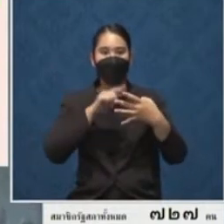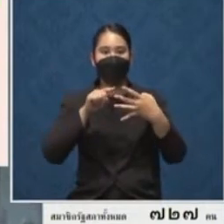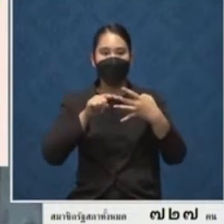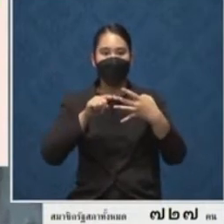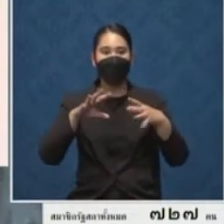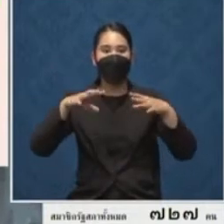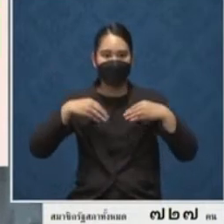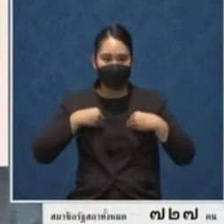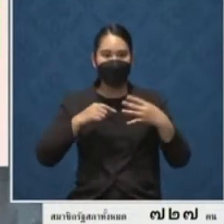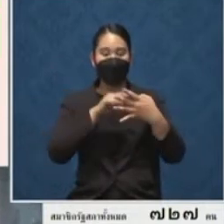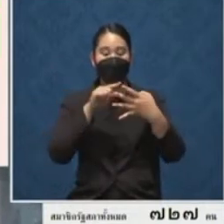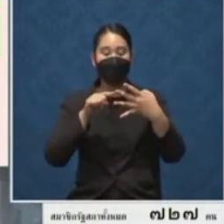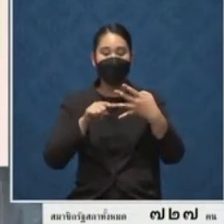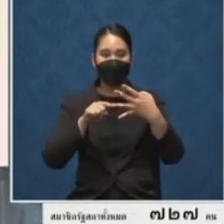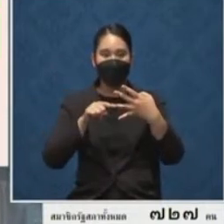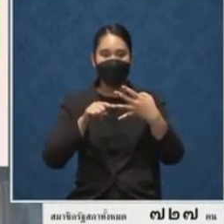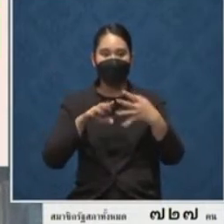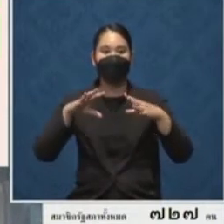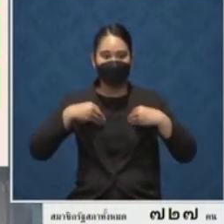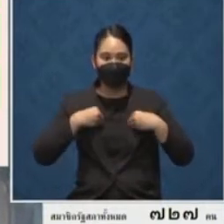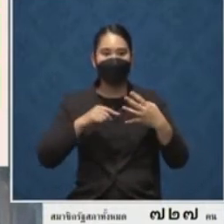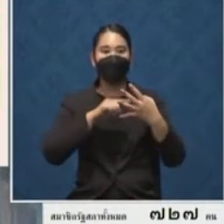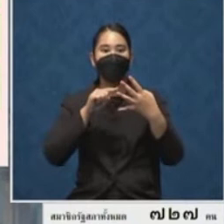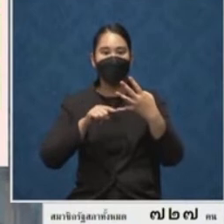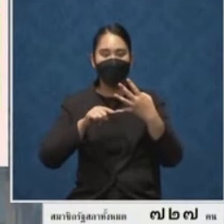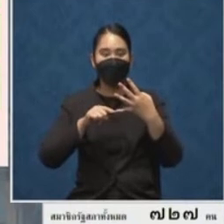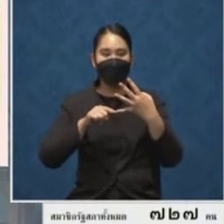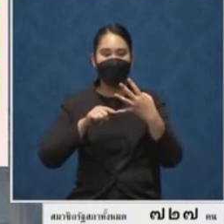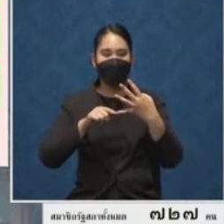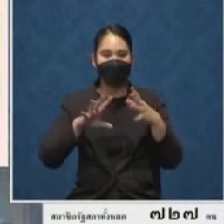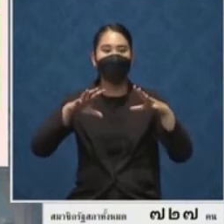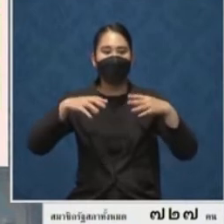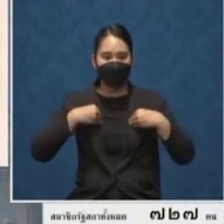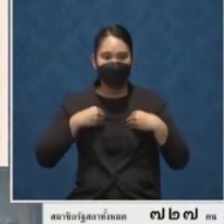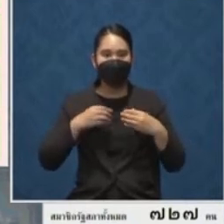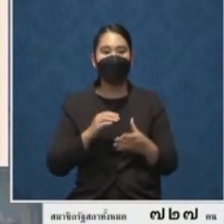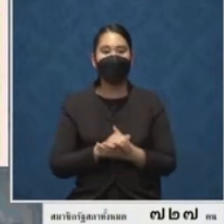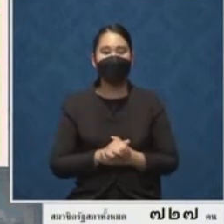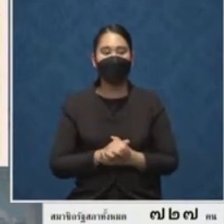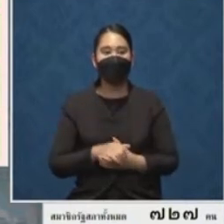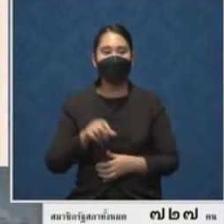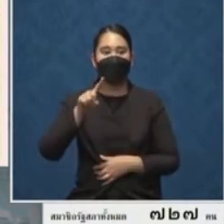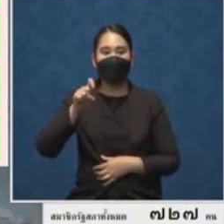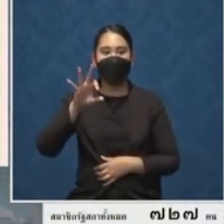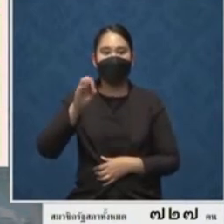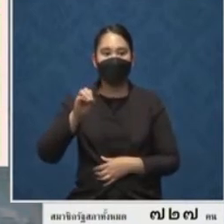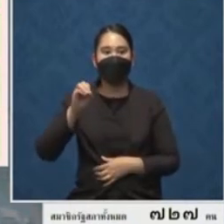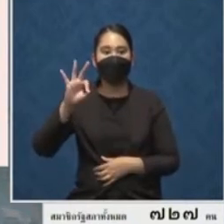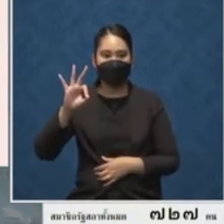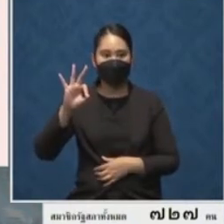การ3รับหลักการและ4รับหลักการ 199พลเอกทวีปเนตรนิย